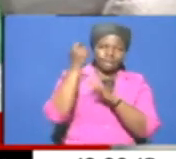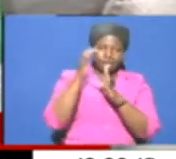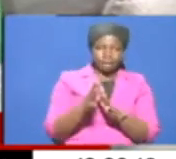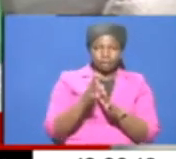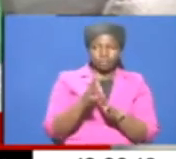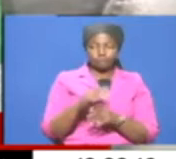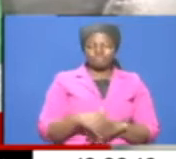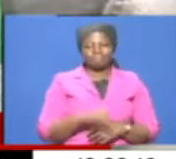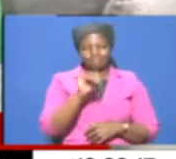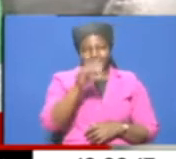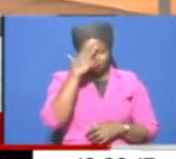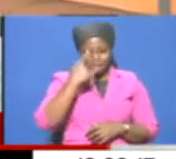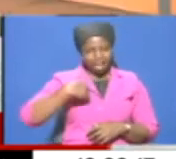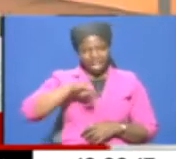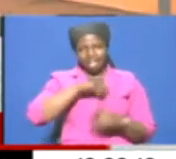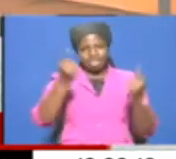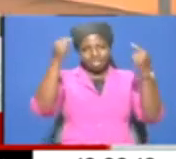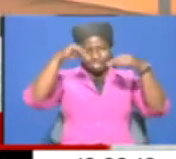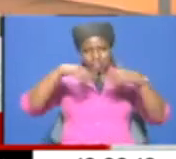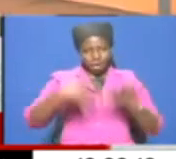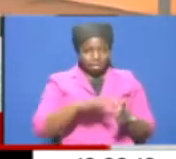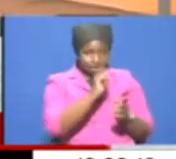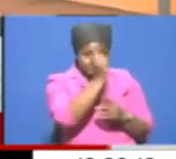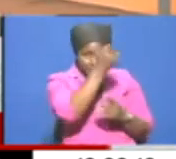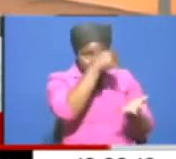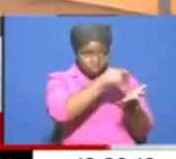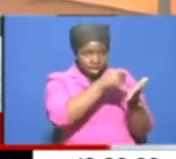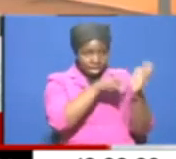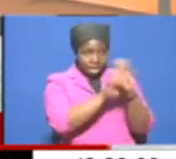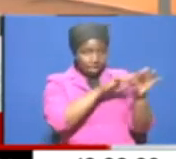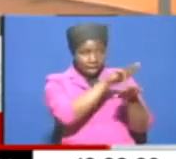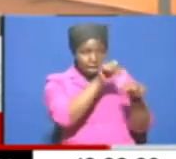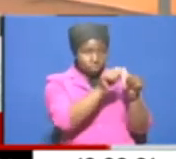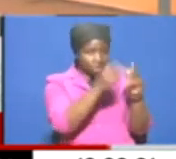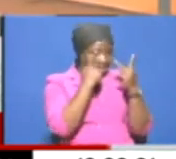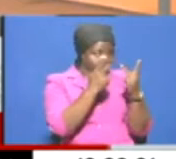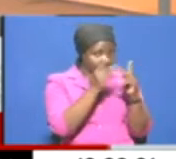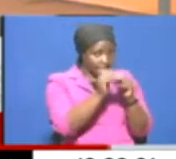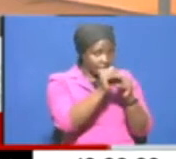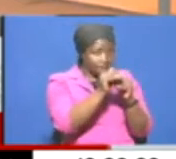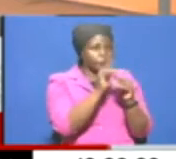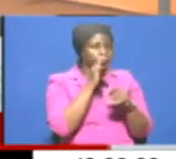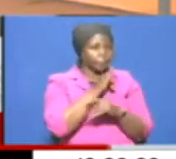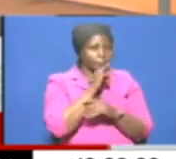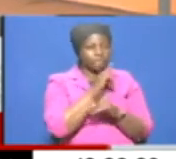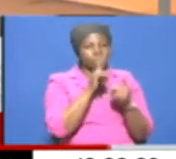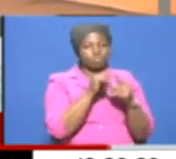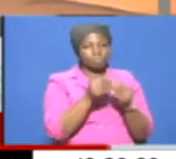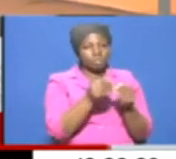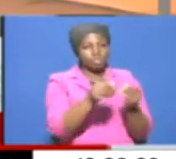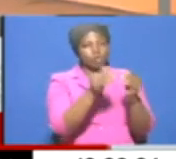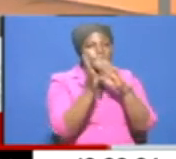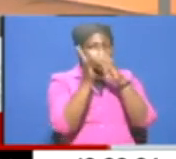Naam. Kenya ni mojawapo ya mataifa ambayo yanaonekana yako mstari wa mbele kabisa kupambana na